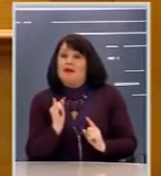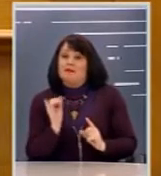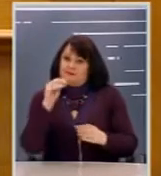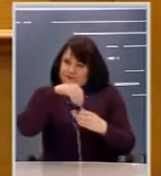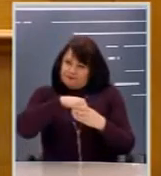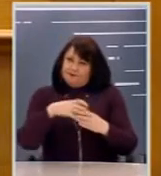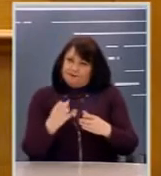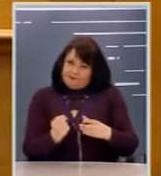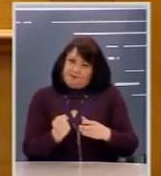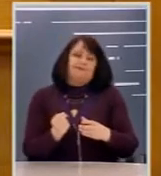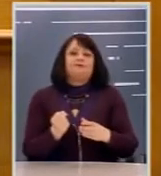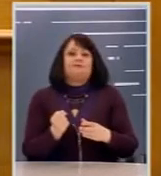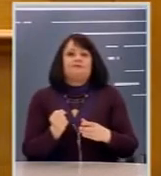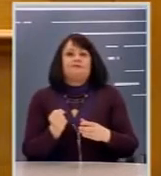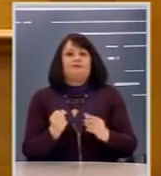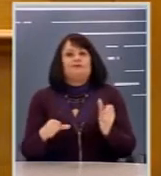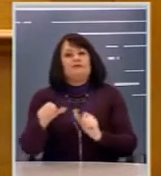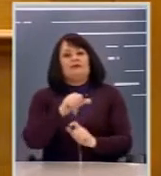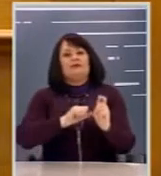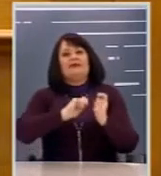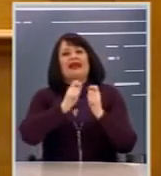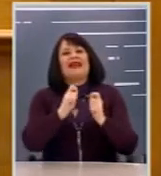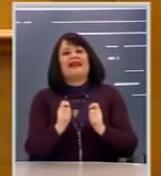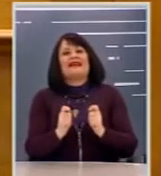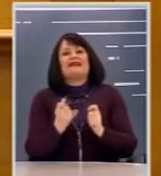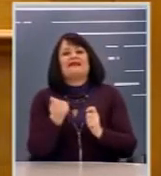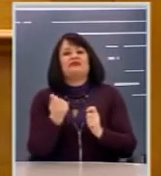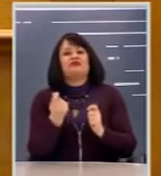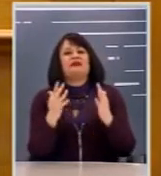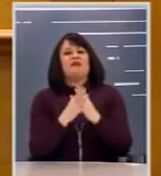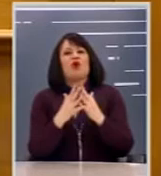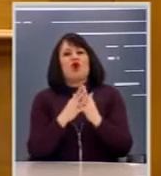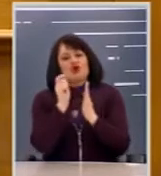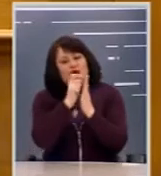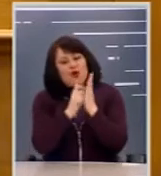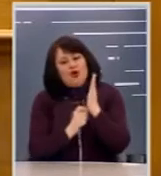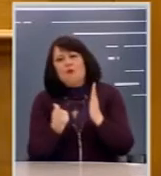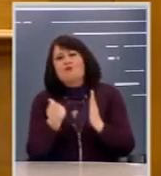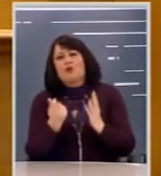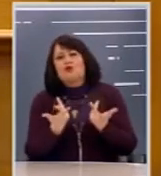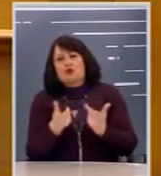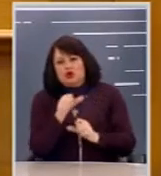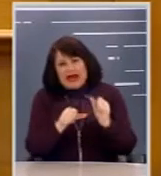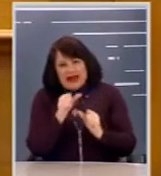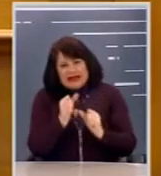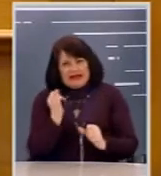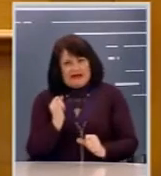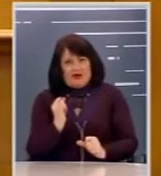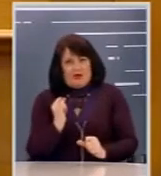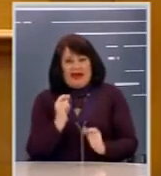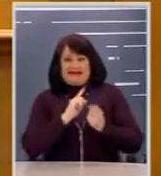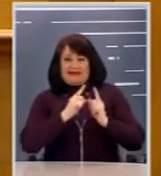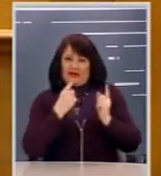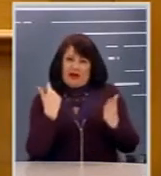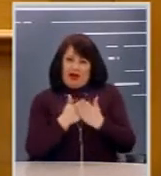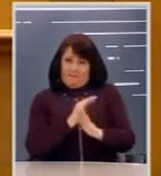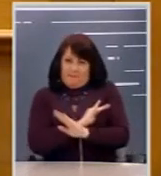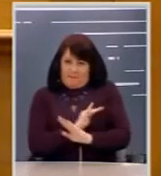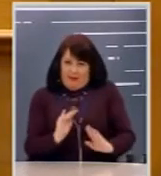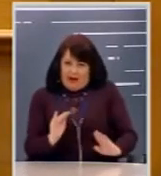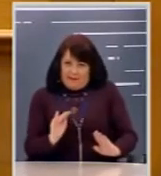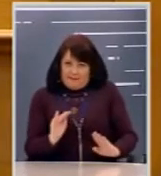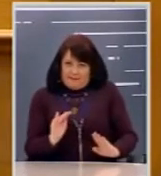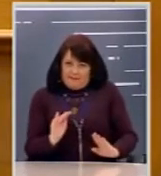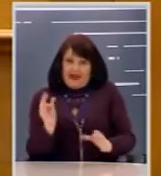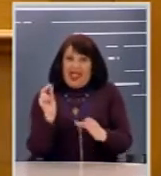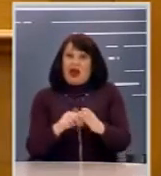συμπεριλάμβανε αλλαγές και στον τρόπο τιμολόγησης, και το ξέρετε πάρα πολύ καλά. Όταν έκλεισε η συμφωνία και